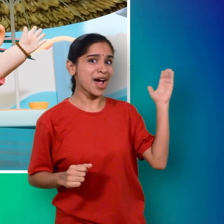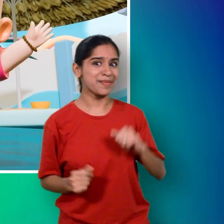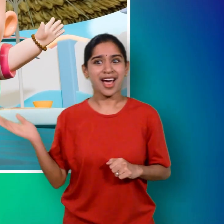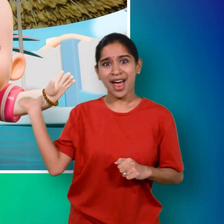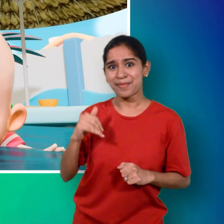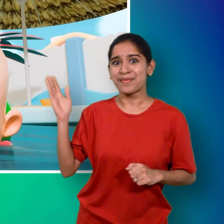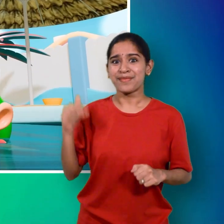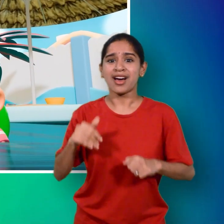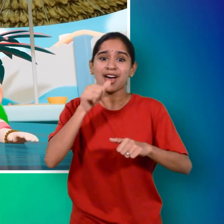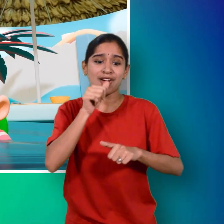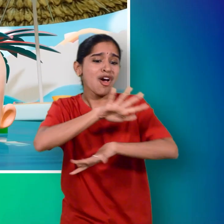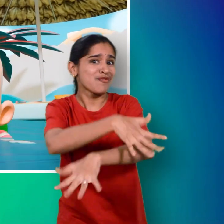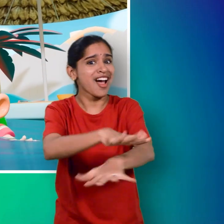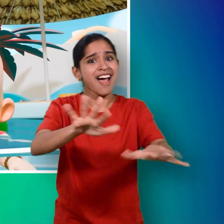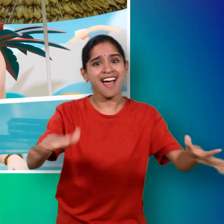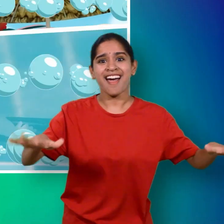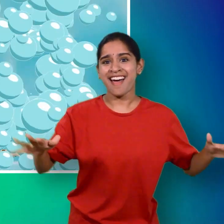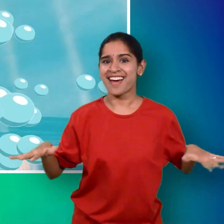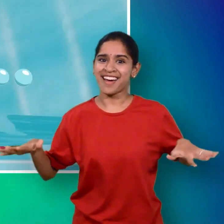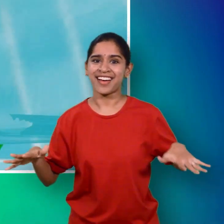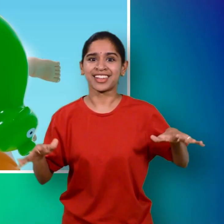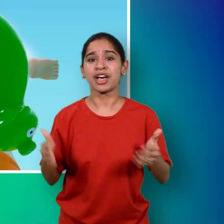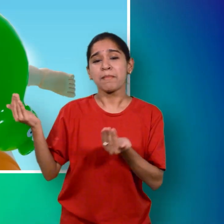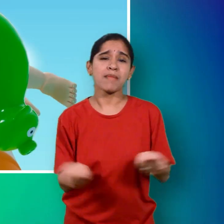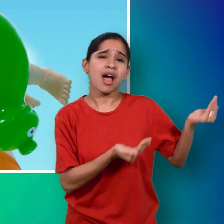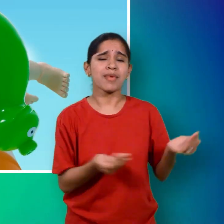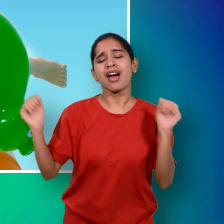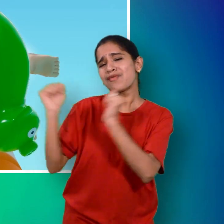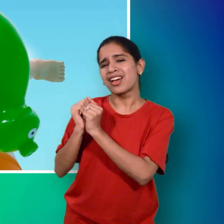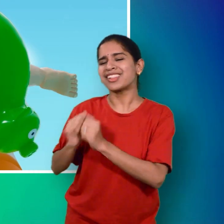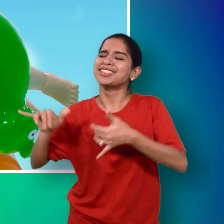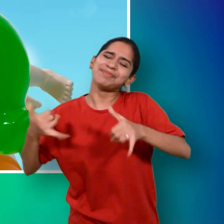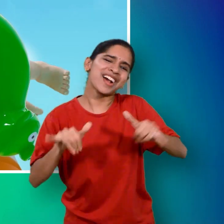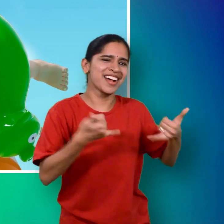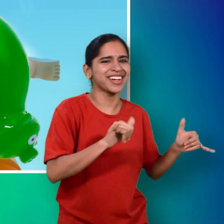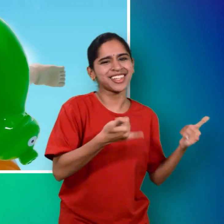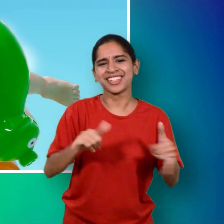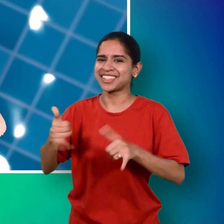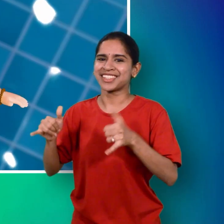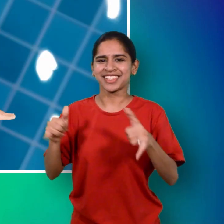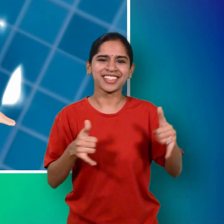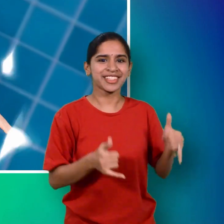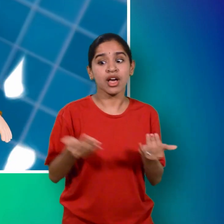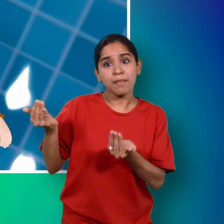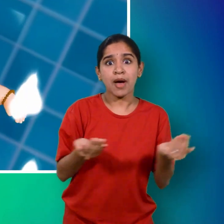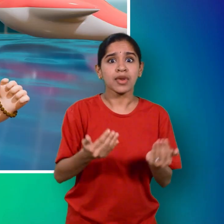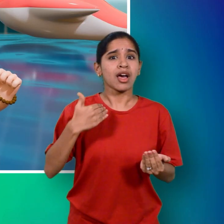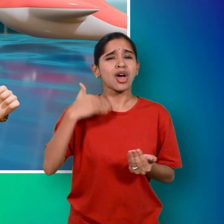चलो चले चलो चले तैरने, बेबी के संग खेलने।